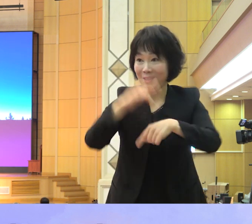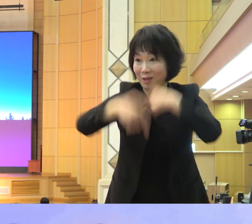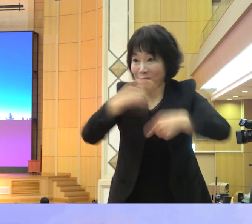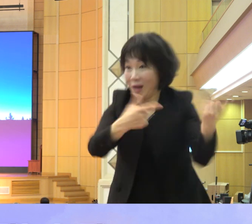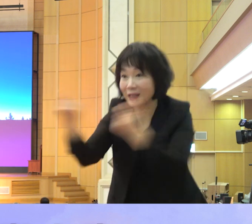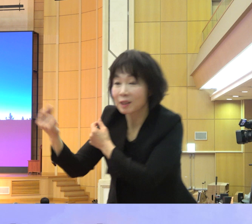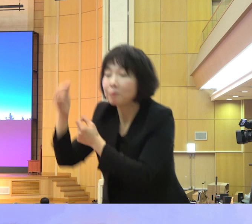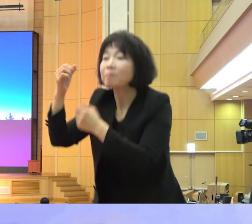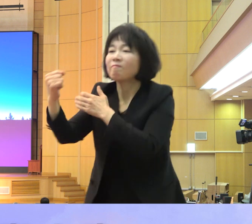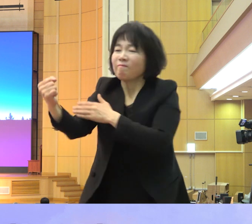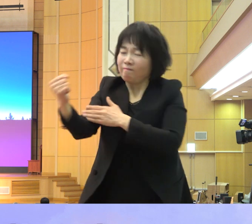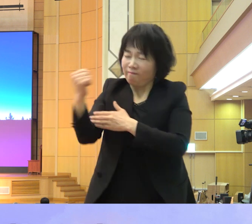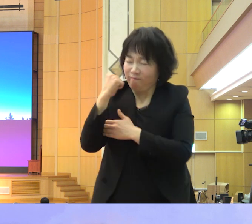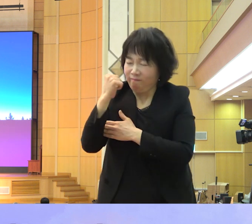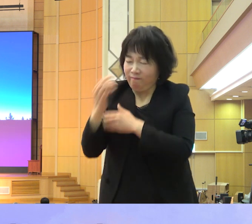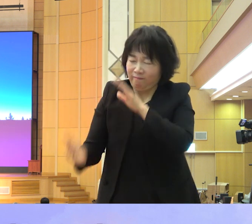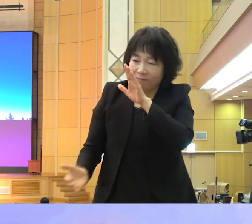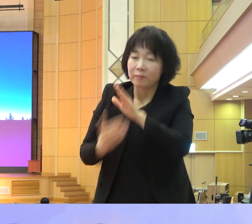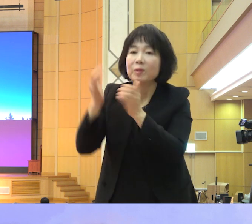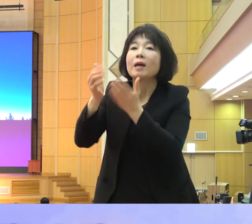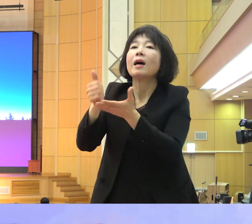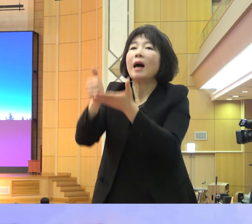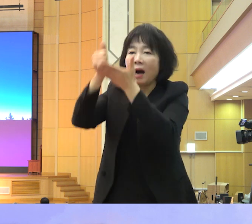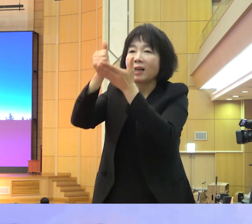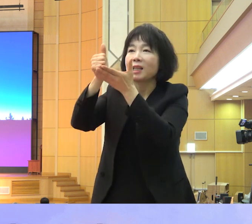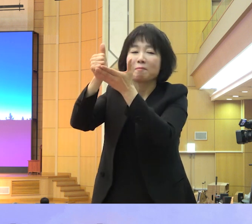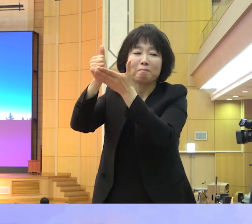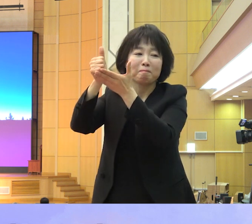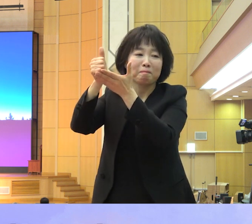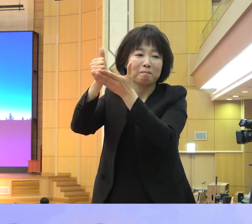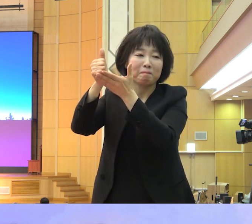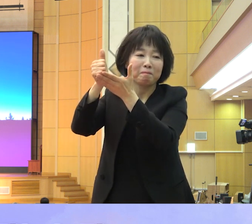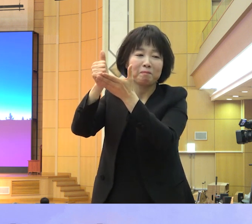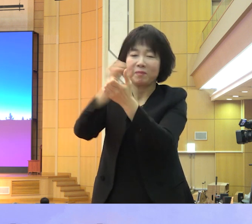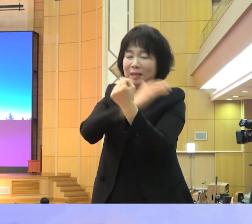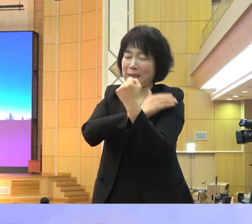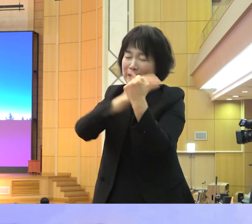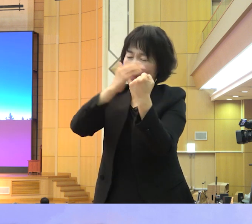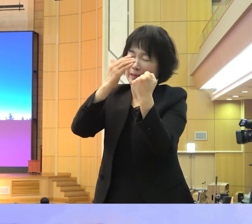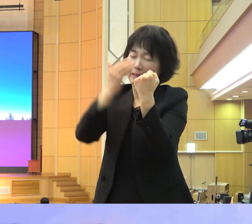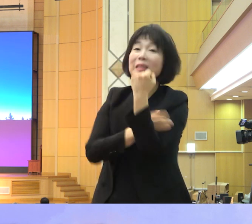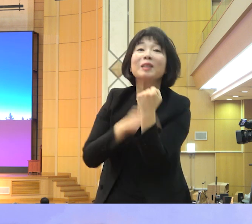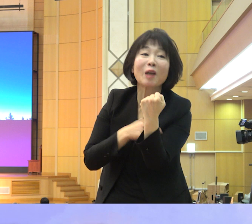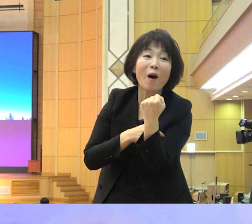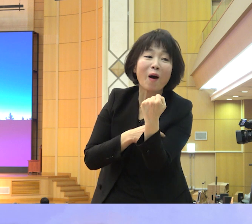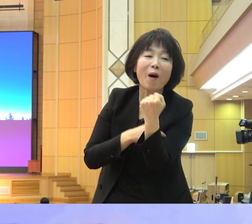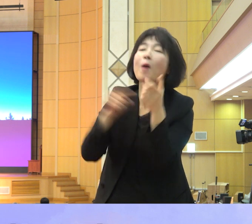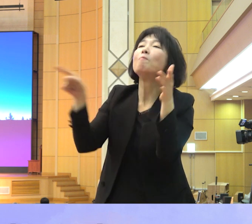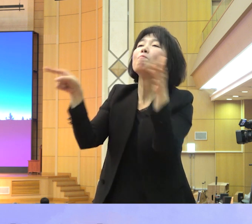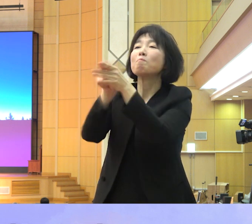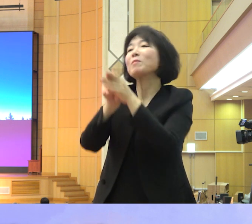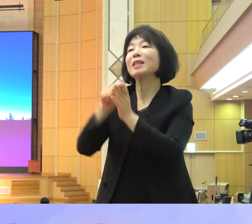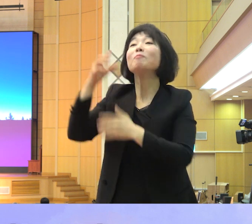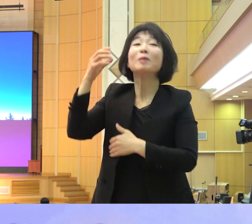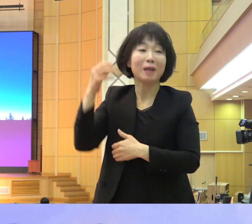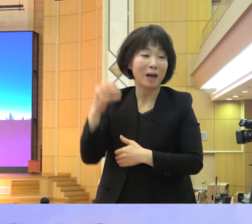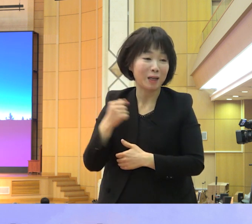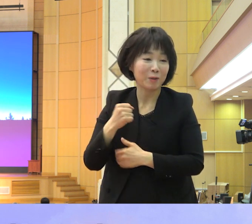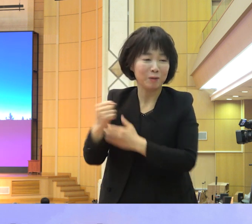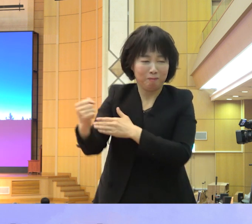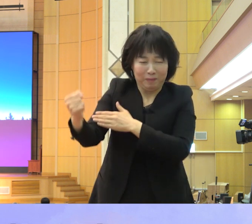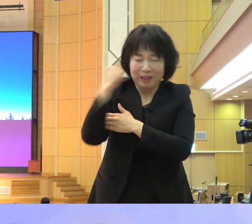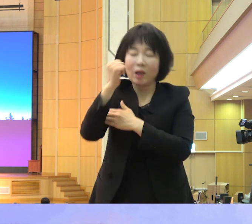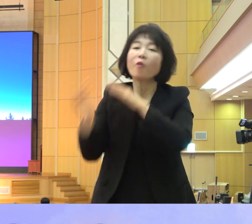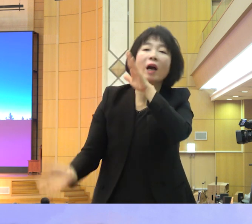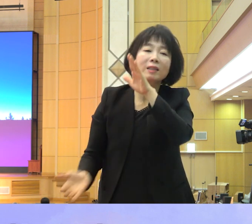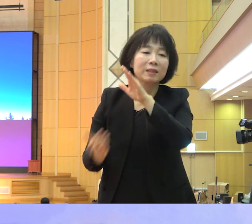따라합시다. 전능하신 하나님의 능력은 믿음으로,